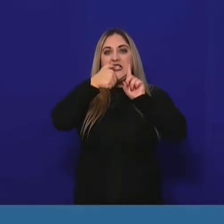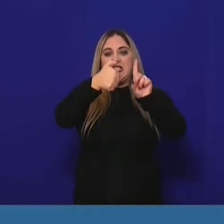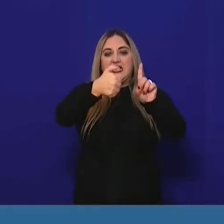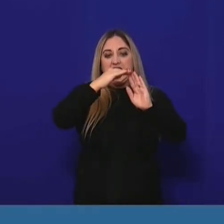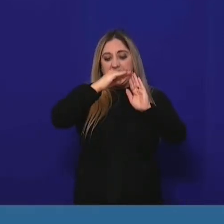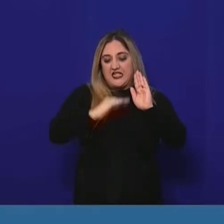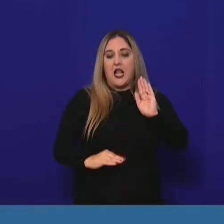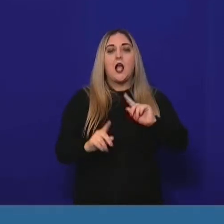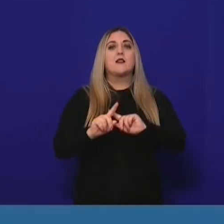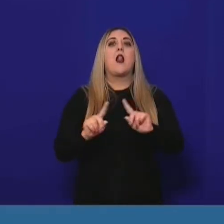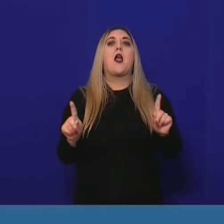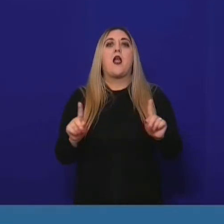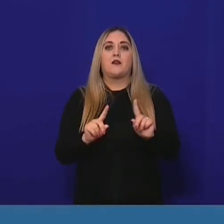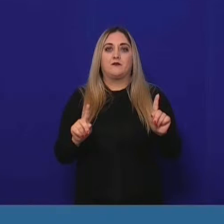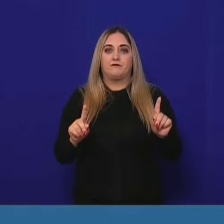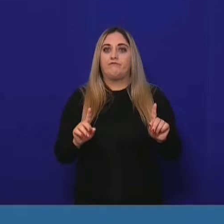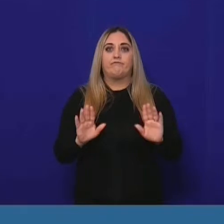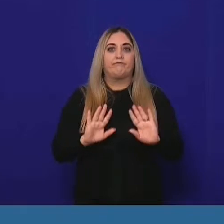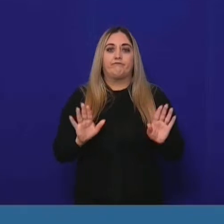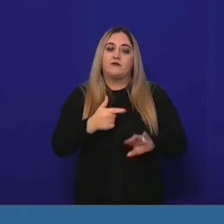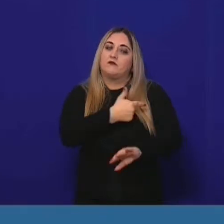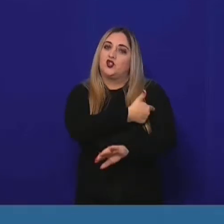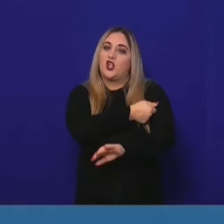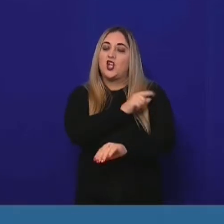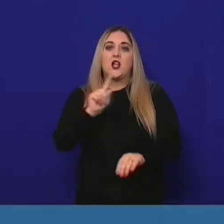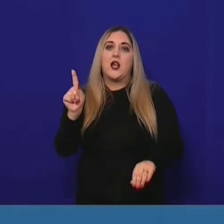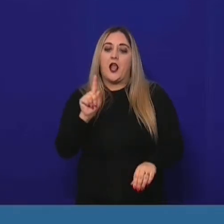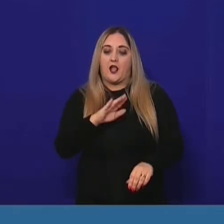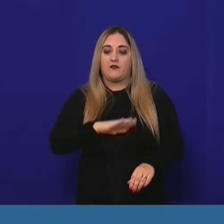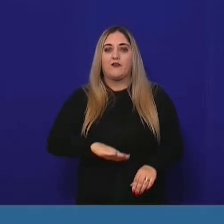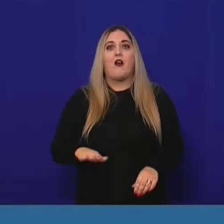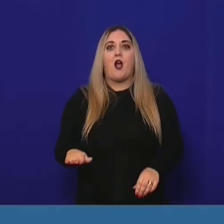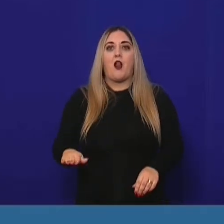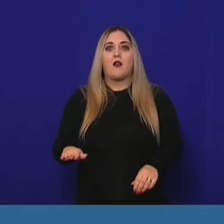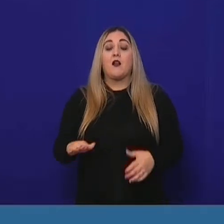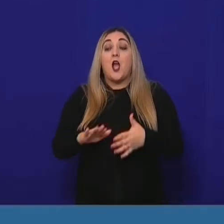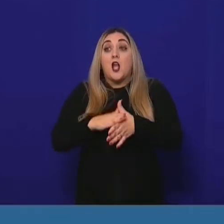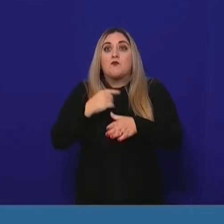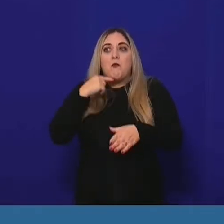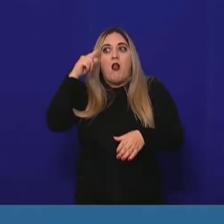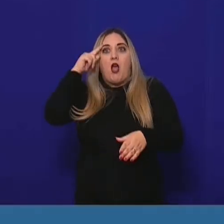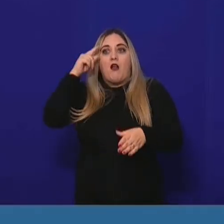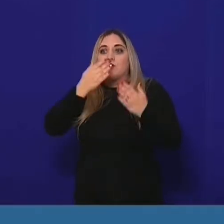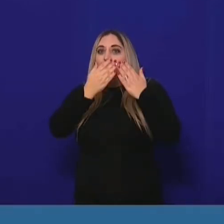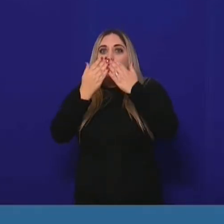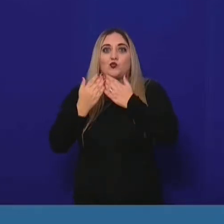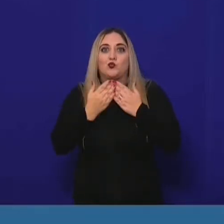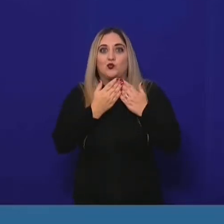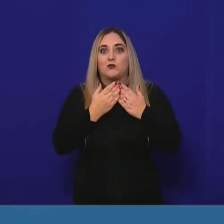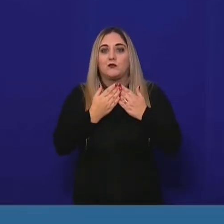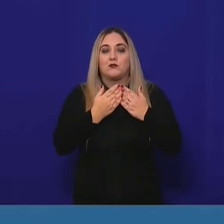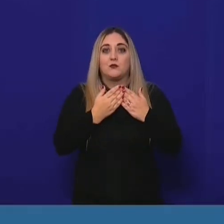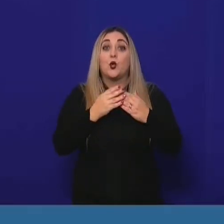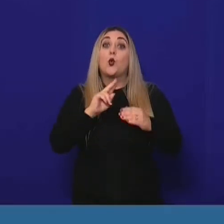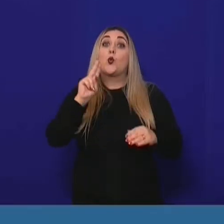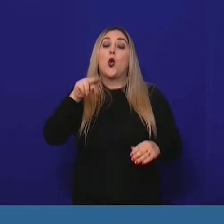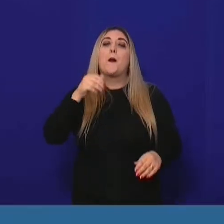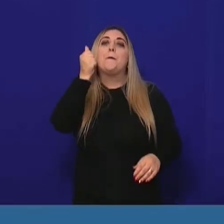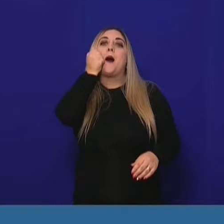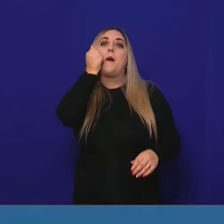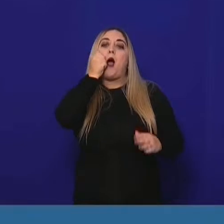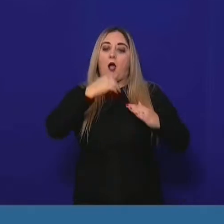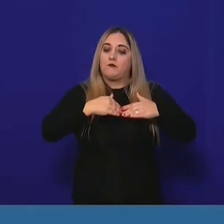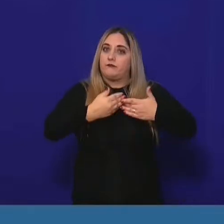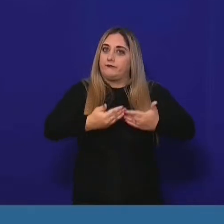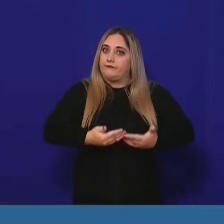propju għaliex l-istudji f'dawn il-gruppi għadhom għaddejjin u l-istess ukoll dak in-nisa pregnant u dawk li huma breastfeeding